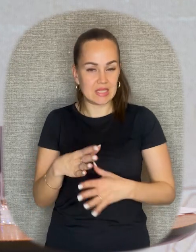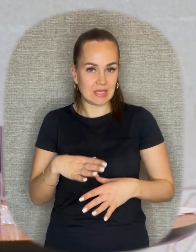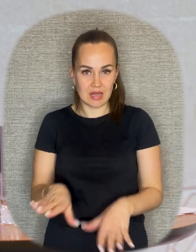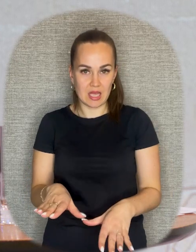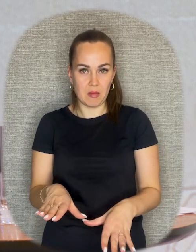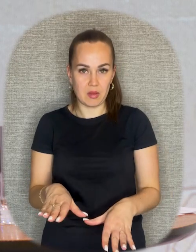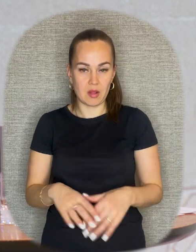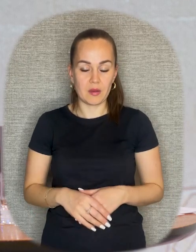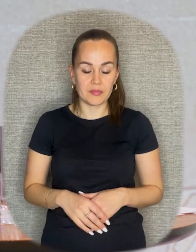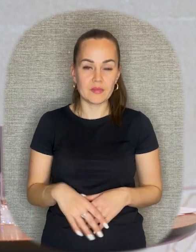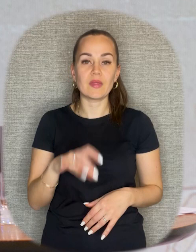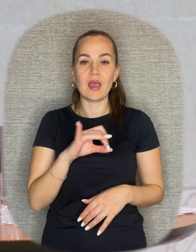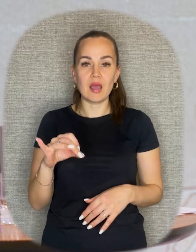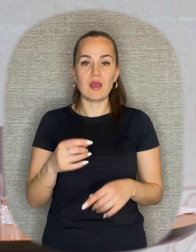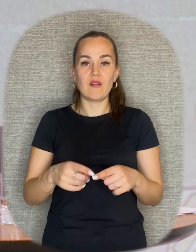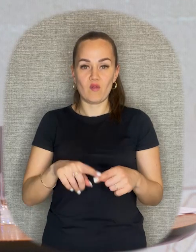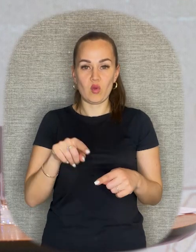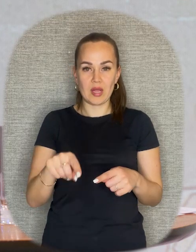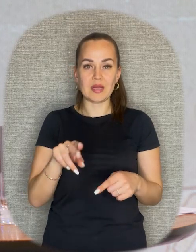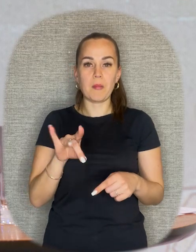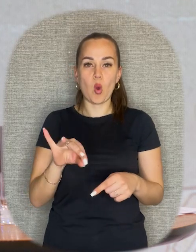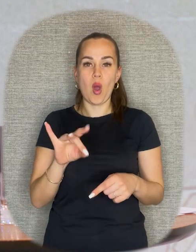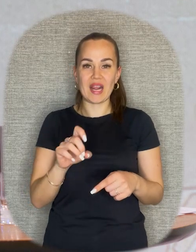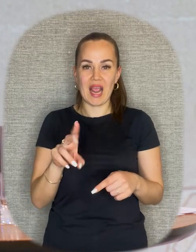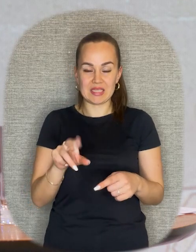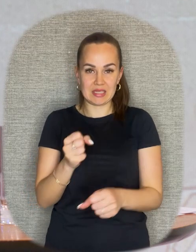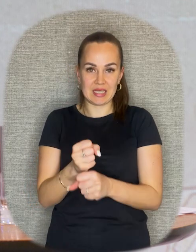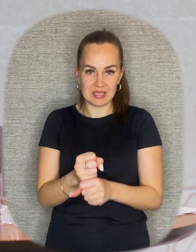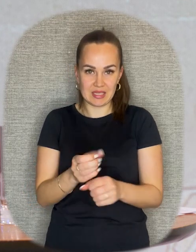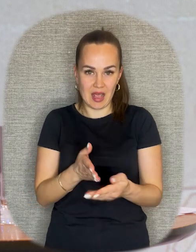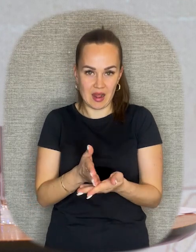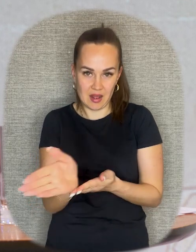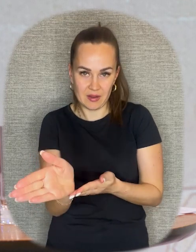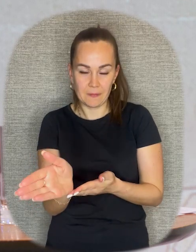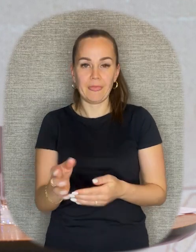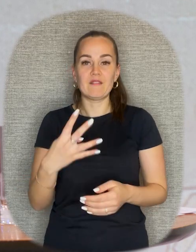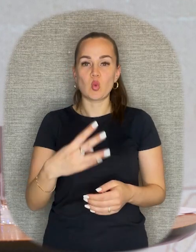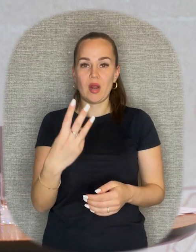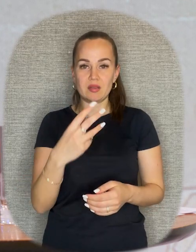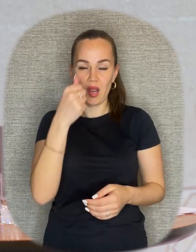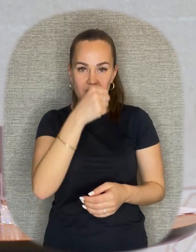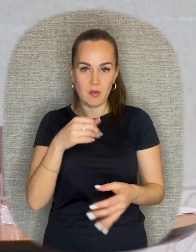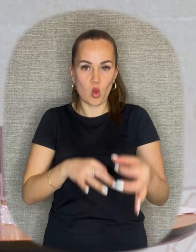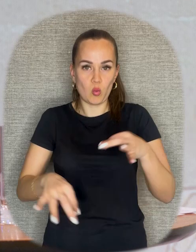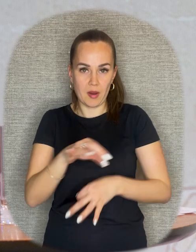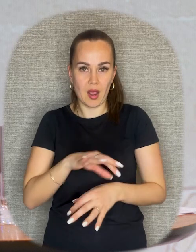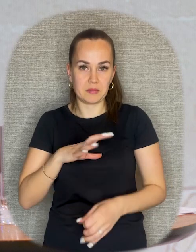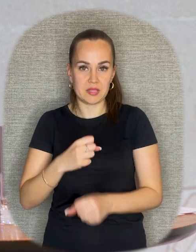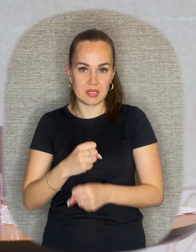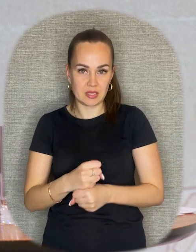по забыла Смольный проезд по-моему вот а прямого выезда не было И вот опять же вот э